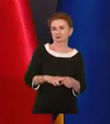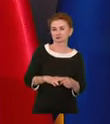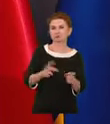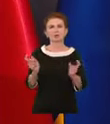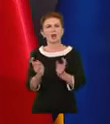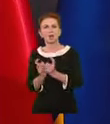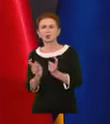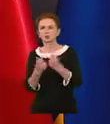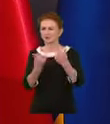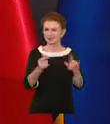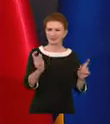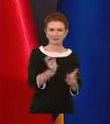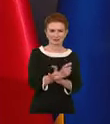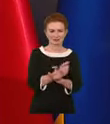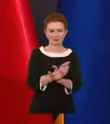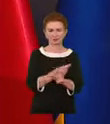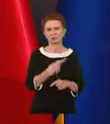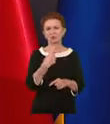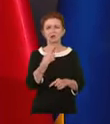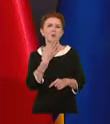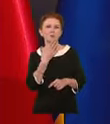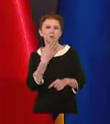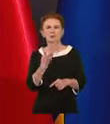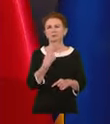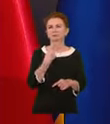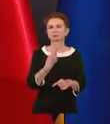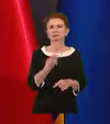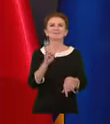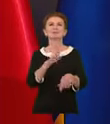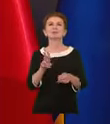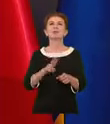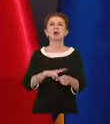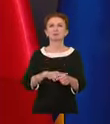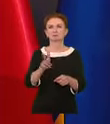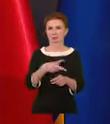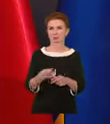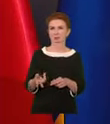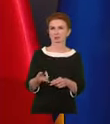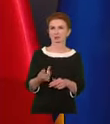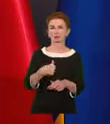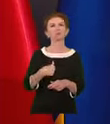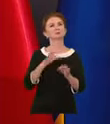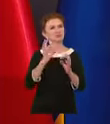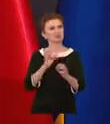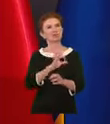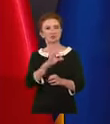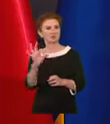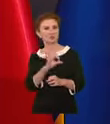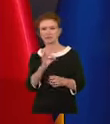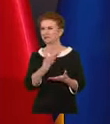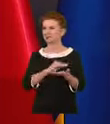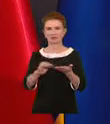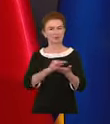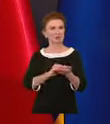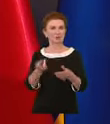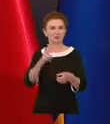nasi różne kraje podawały konkretne daty. Myśmy świadomie tych dat nie wpisali, dlatego że przejście z jednego etapu do